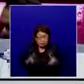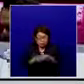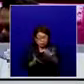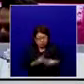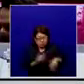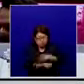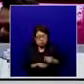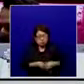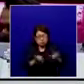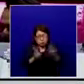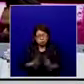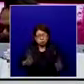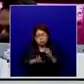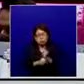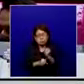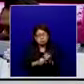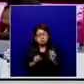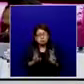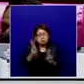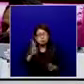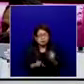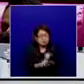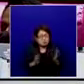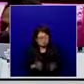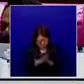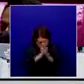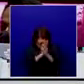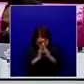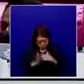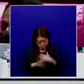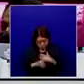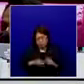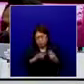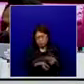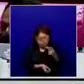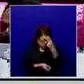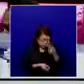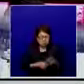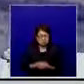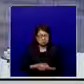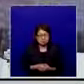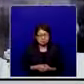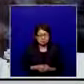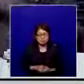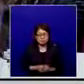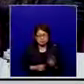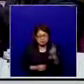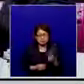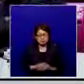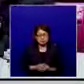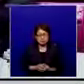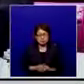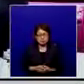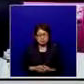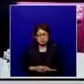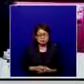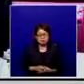งานกับเขาสักทีแม่สาธุเลยอยากให้มันกลับมันตามสนองชาร์จต่อไป